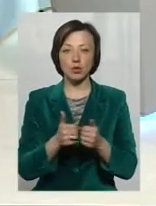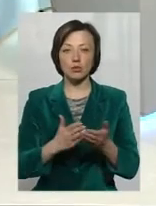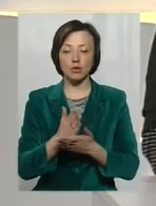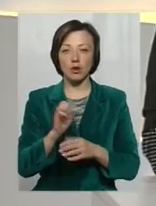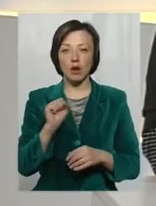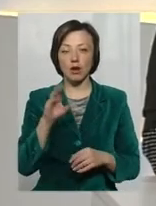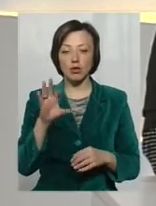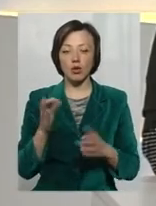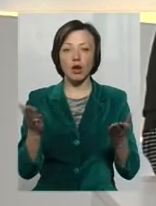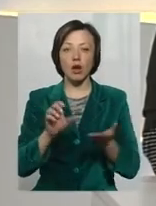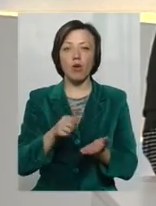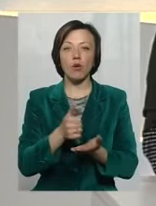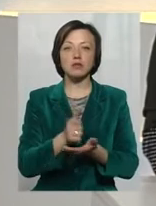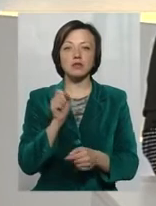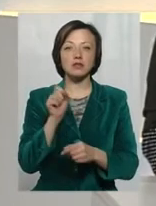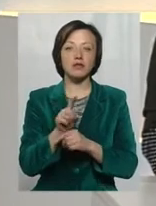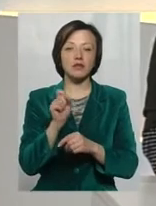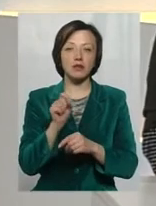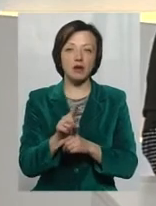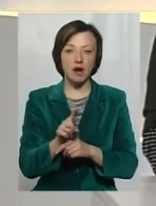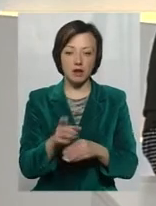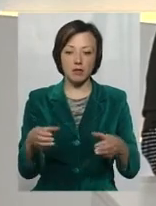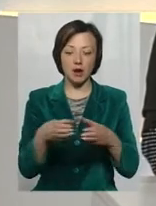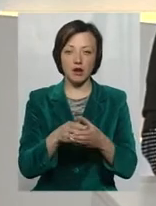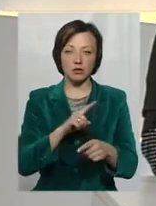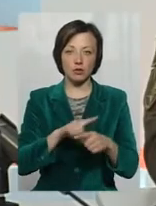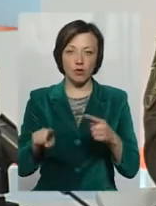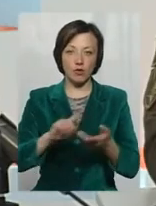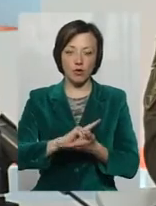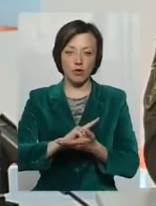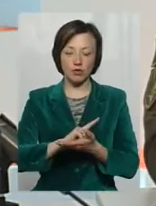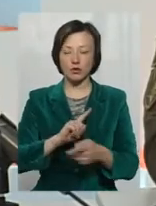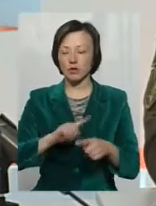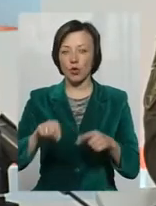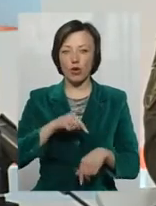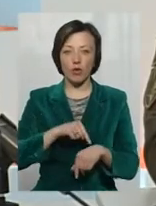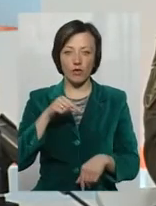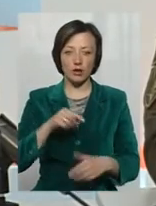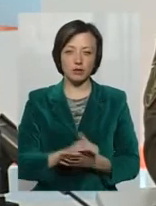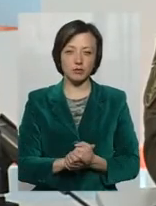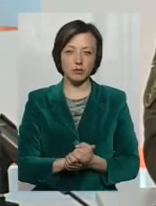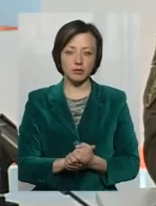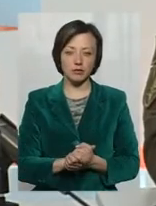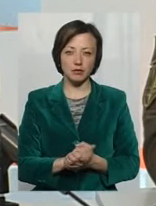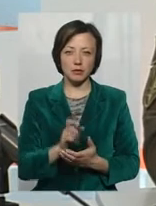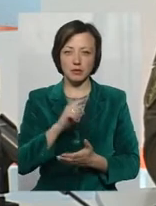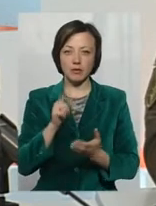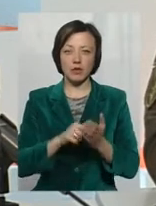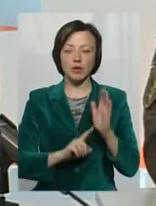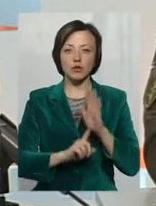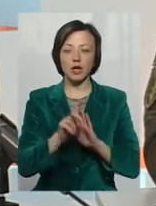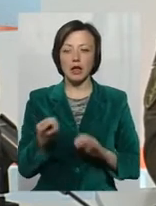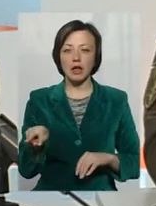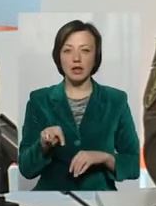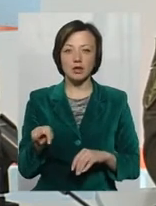і які головні завдання саме бригади швидкого реагування у АТО? Починаючи з